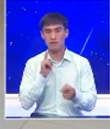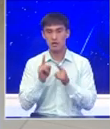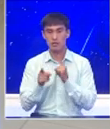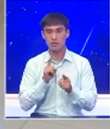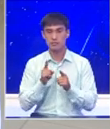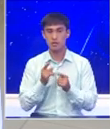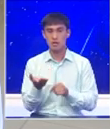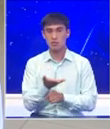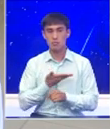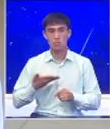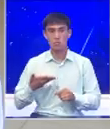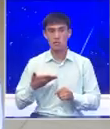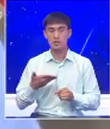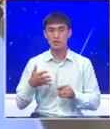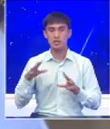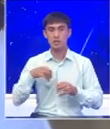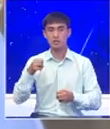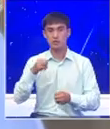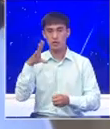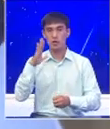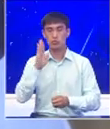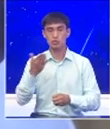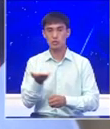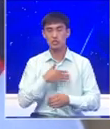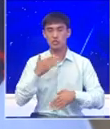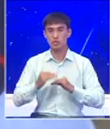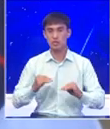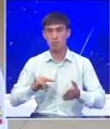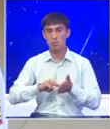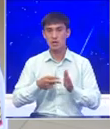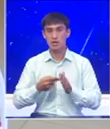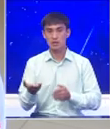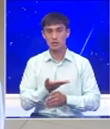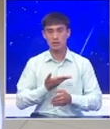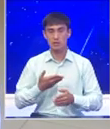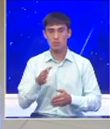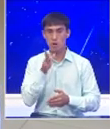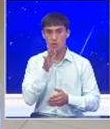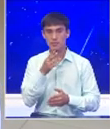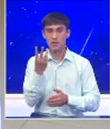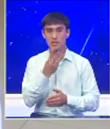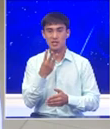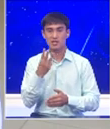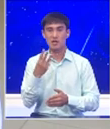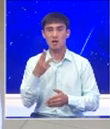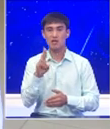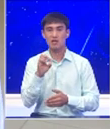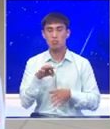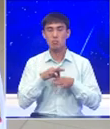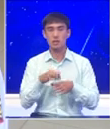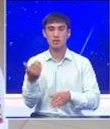конференция. Мы за светлое будущее наших детей. Планы у нас на данный момент, получается, на 3-й квартал мы хотим